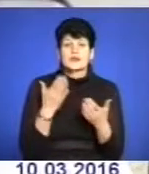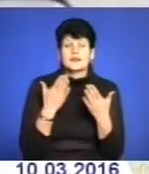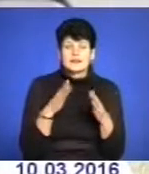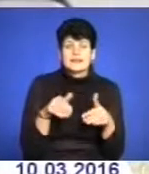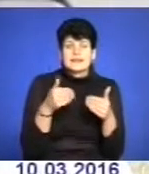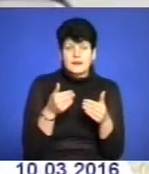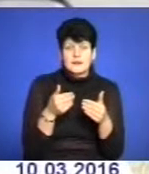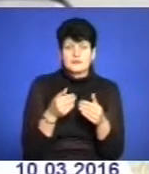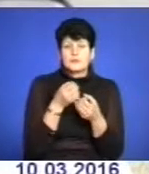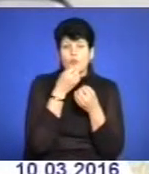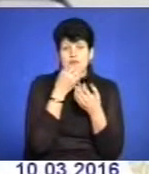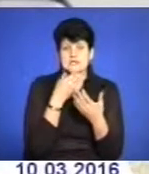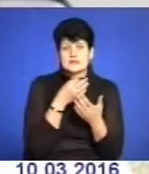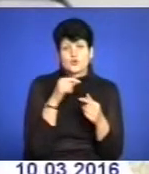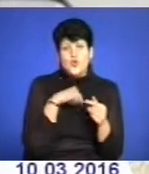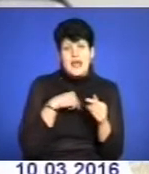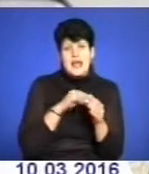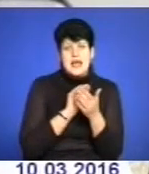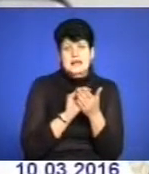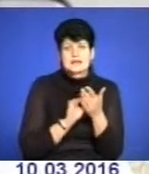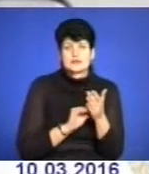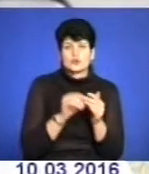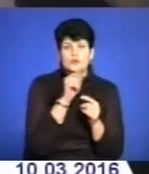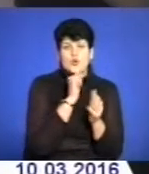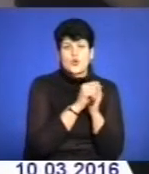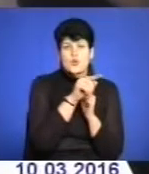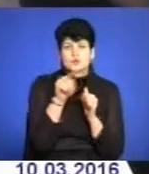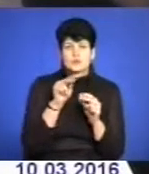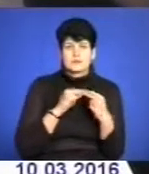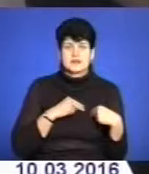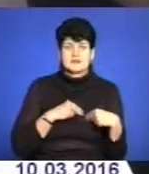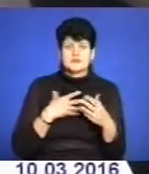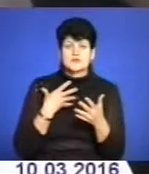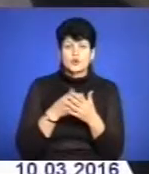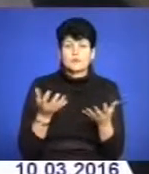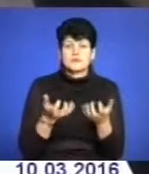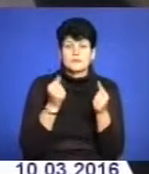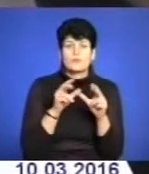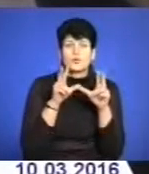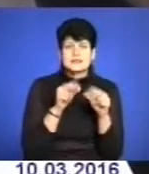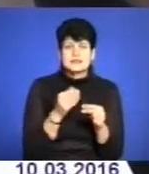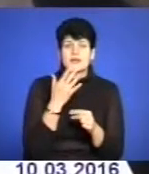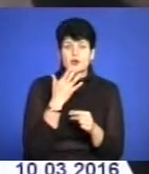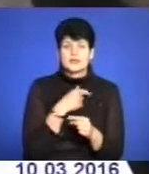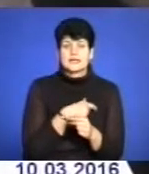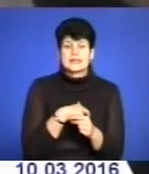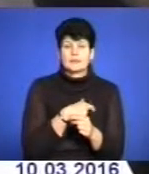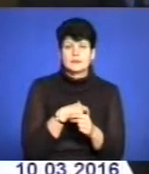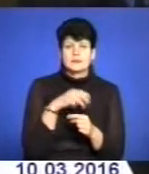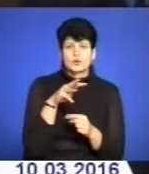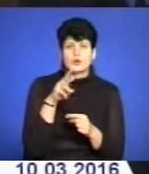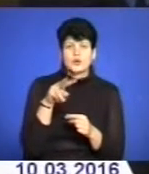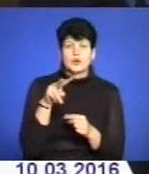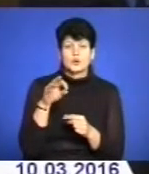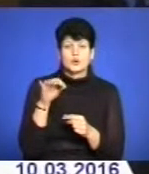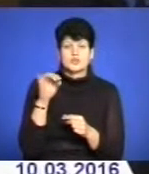дали якусь відповідну позитивну характеристику кожному з цих працівників. Свою підтримку пообіцяв поліцейським і народний депутат Микола Люшняк. Мені